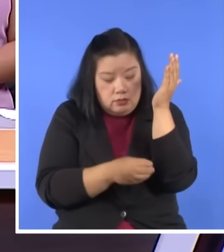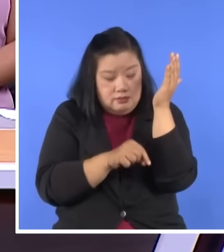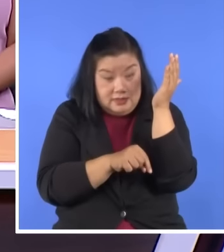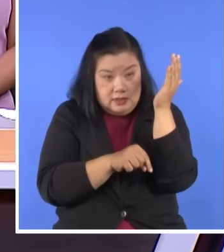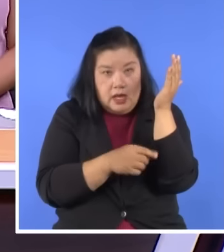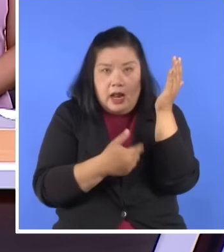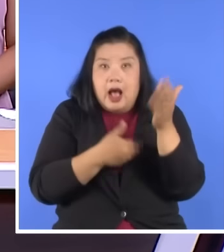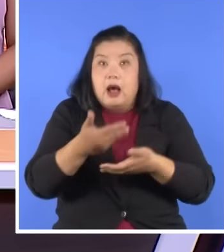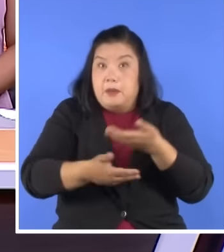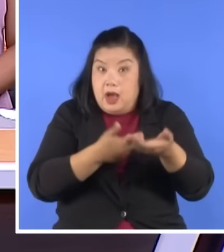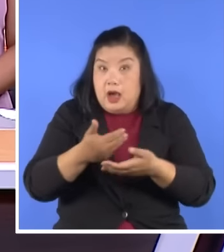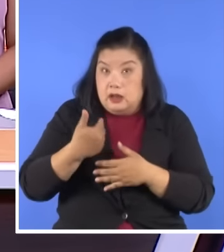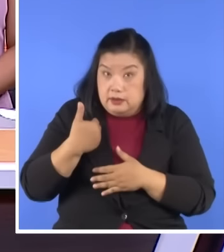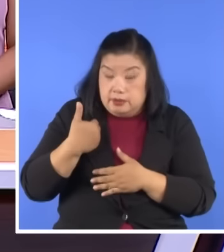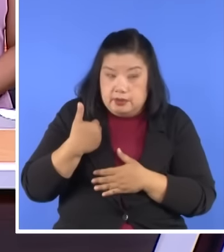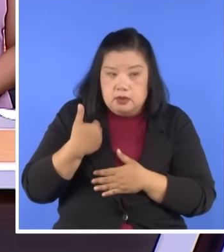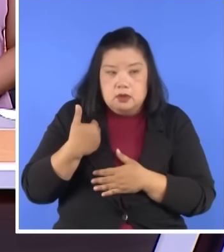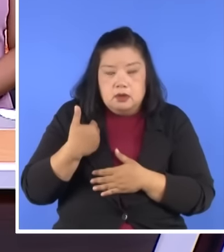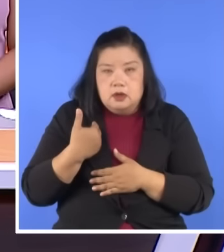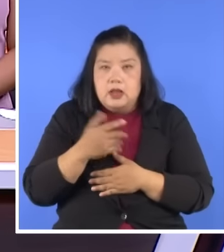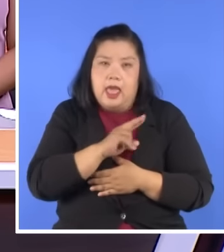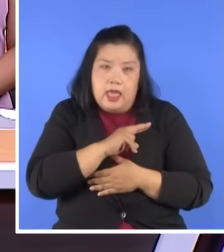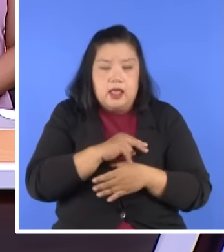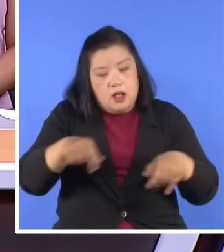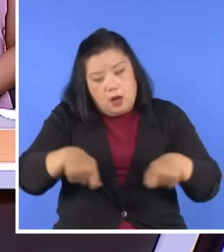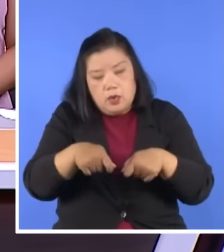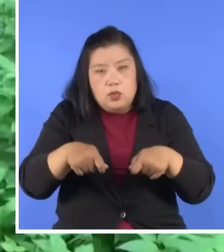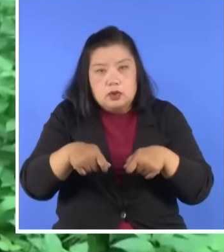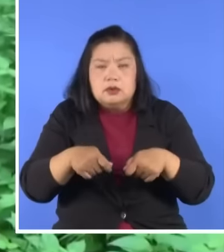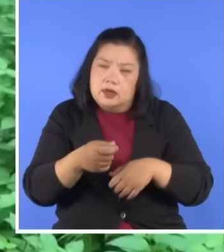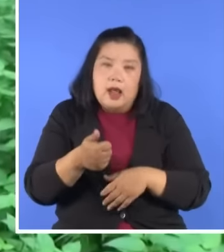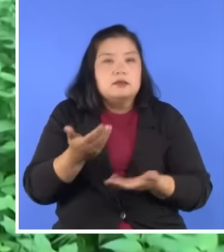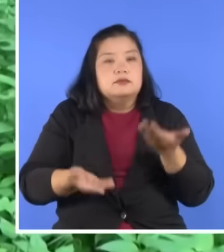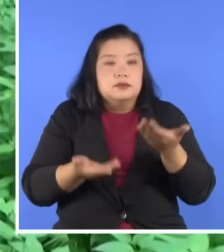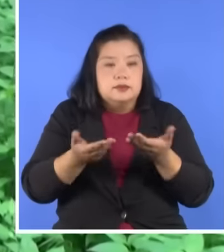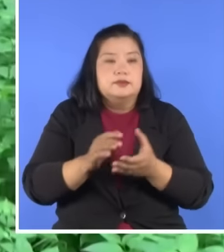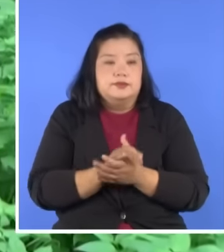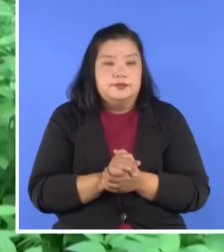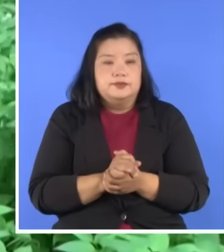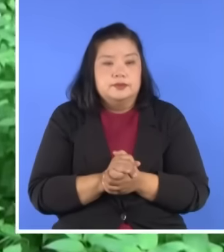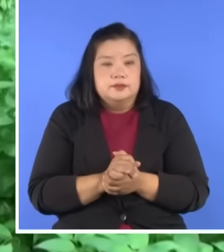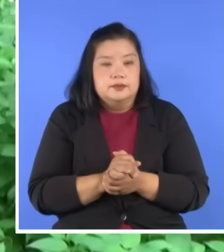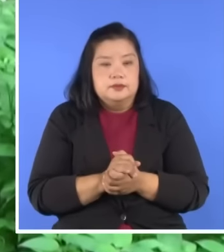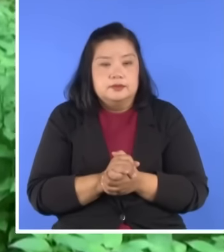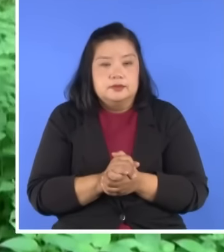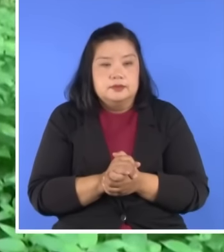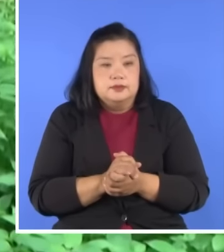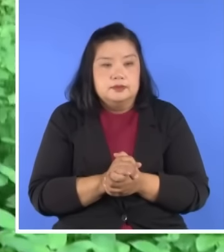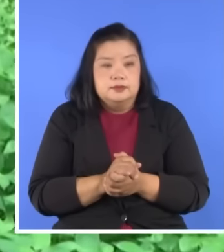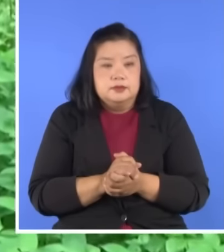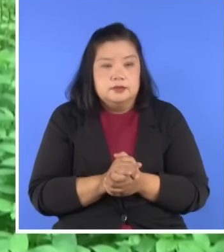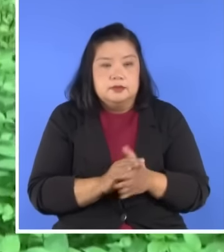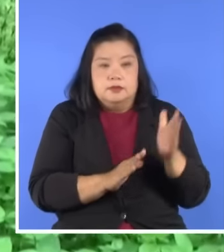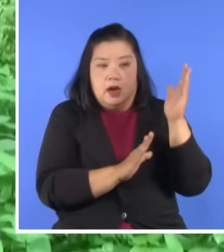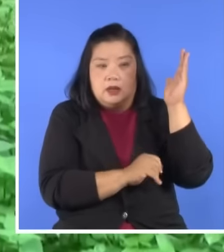เอามาขายนะเอามาขายหรือไม่ก็เอามาคั่วกินก็ได้ว่าอย่างงั้นอ้าวนะที่ศัตรูนะอย่าที่บอกศัตรูเผมชชอบมากเลยนะอาหารนี่หลายอย่าง